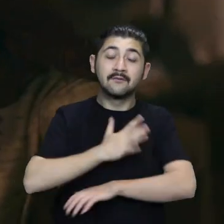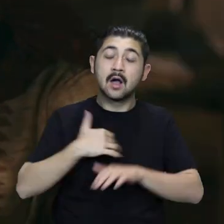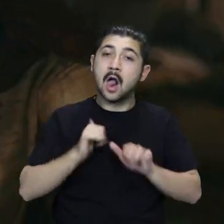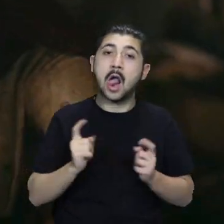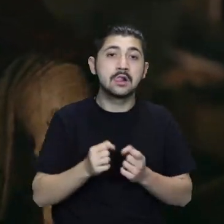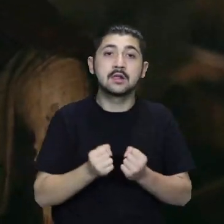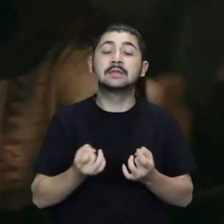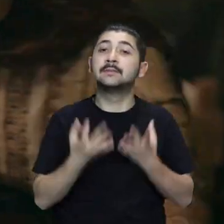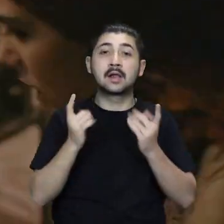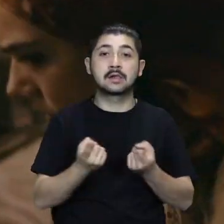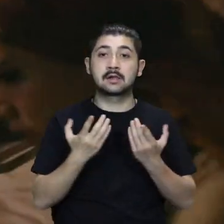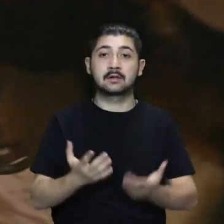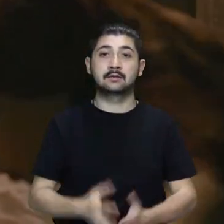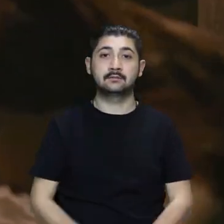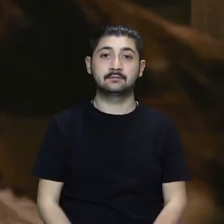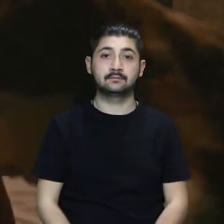tutamıyorum.